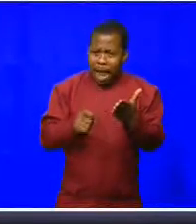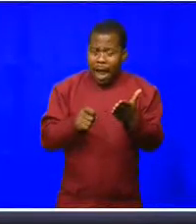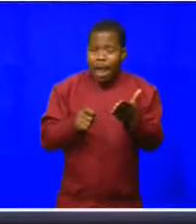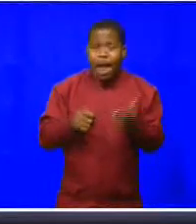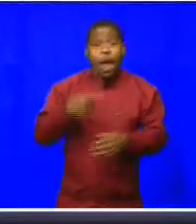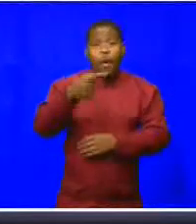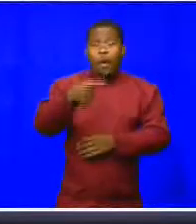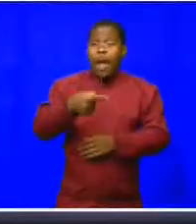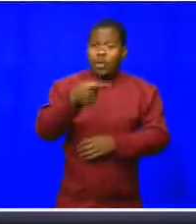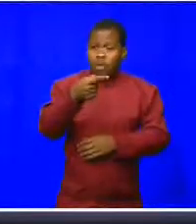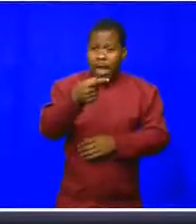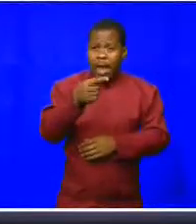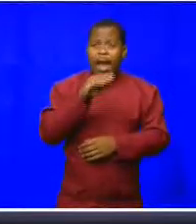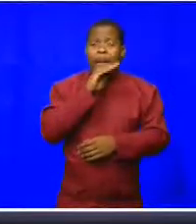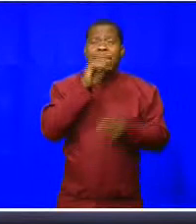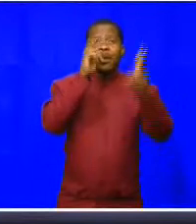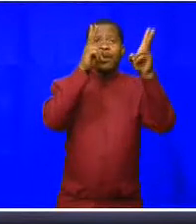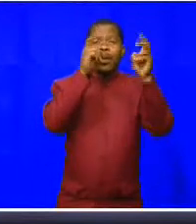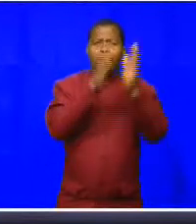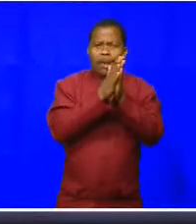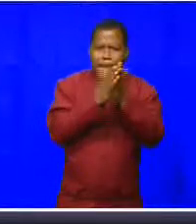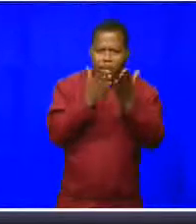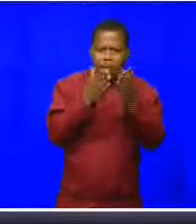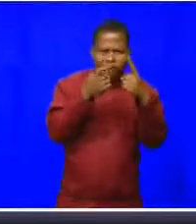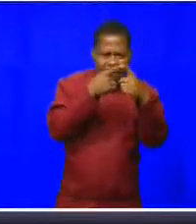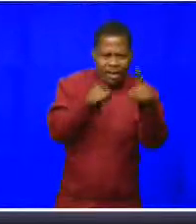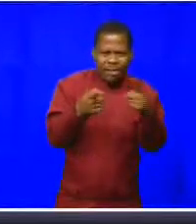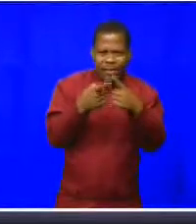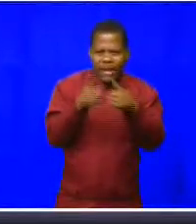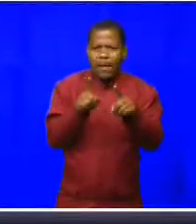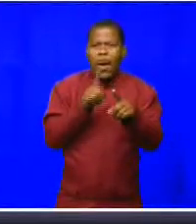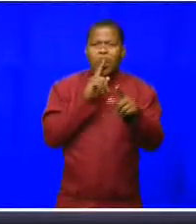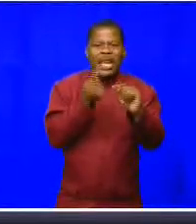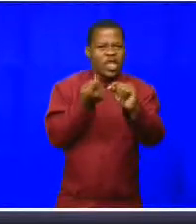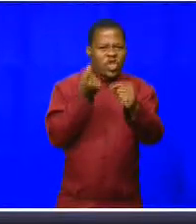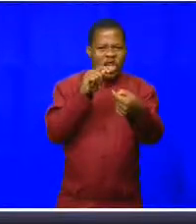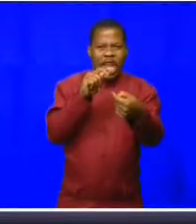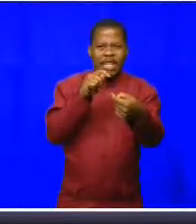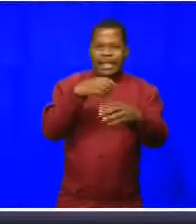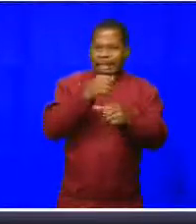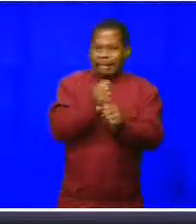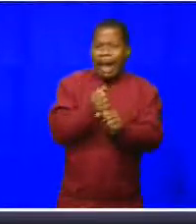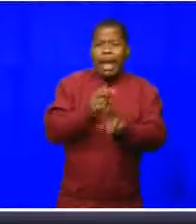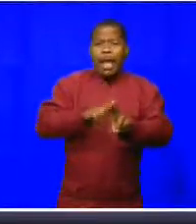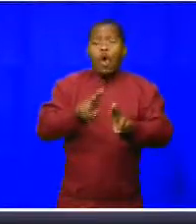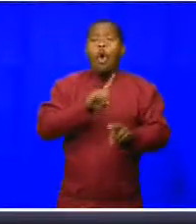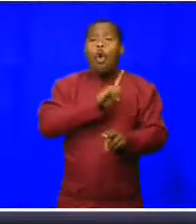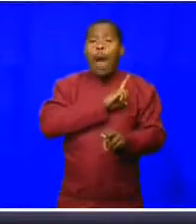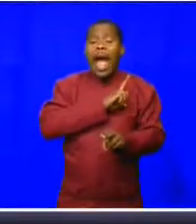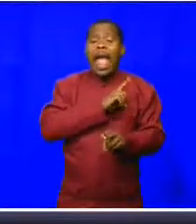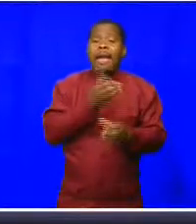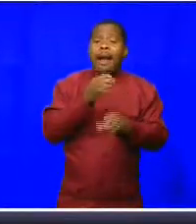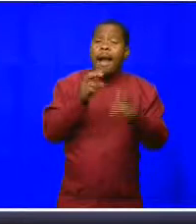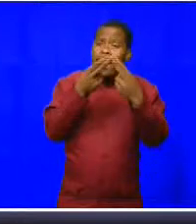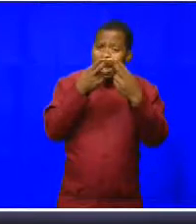tabo letingeke takhona ukuthi tihlehliswe ngoba phela sitibhala nemavelo amanye